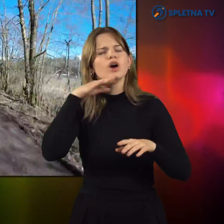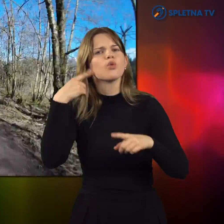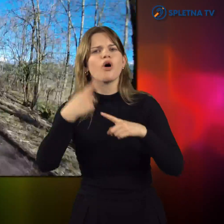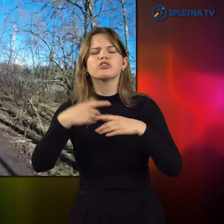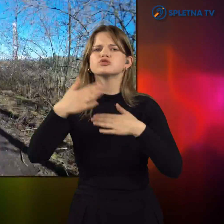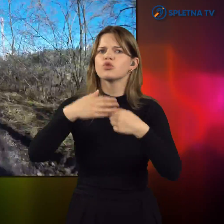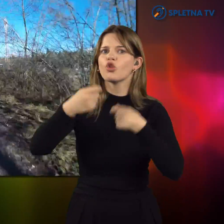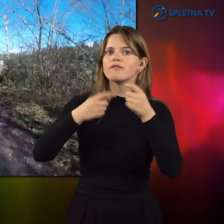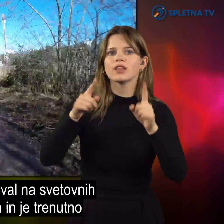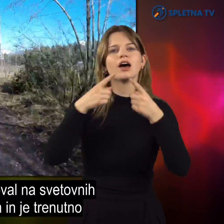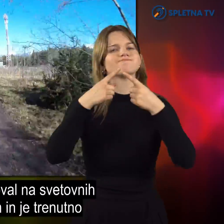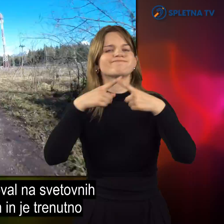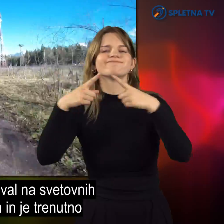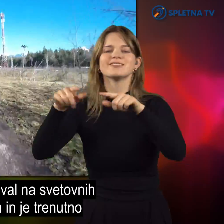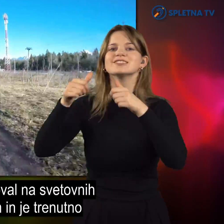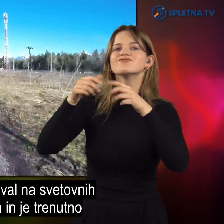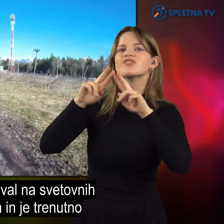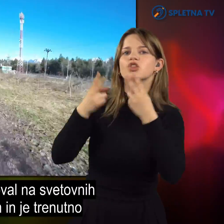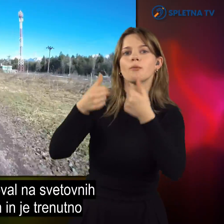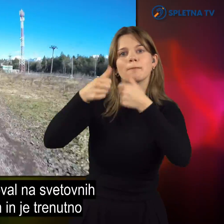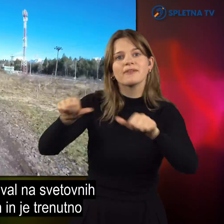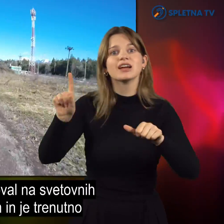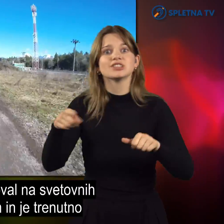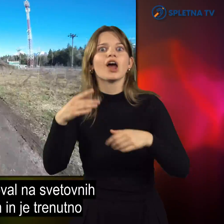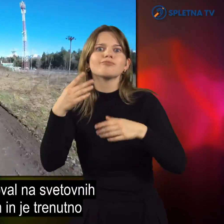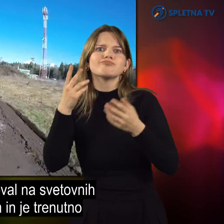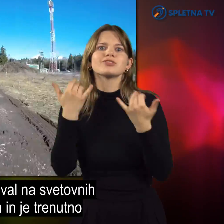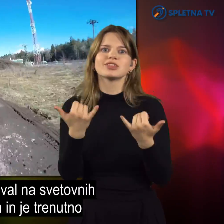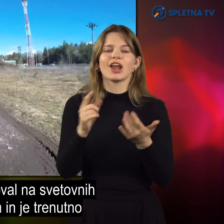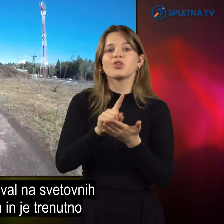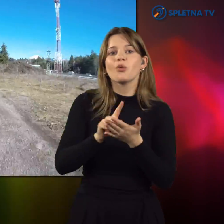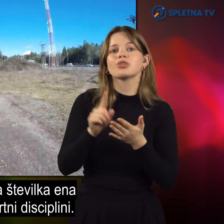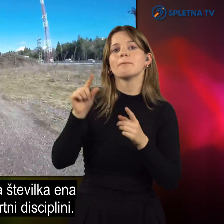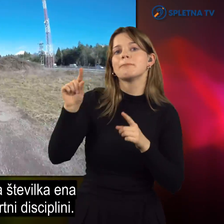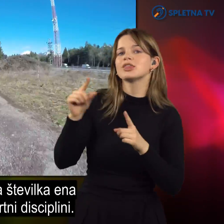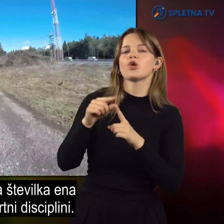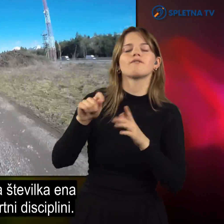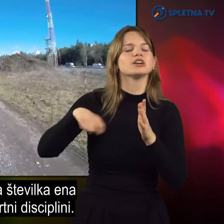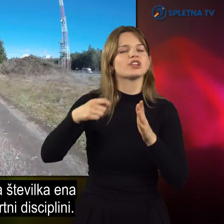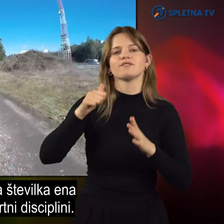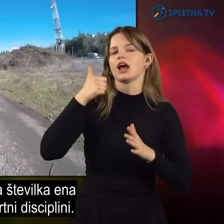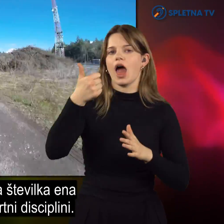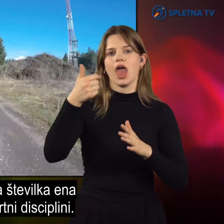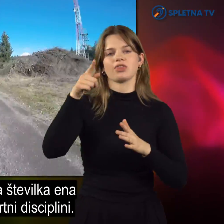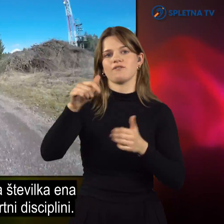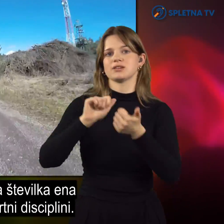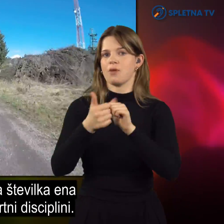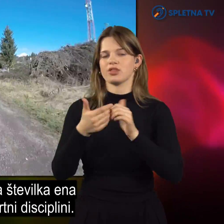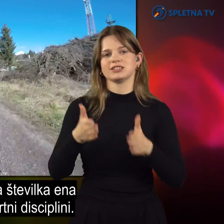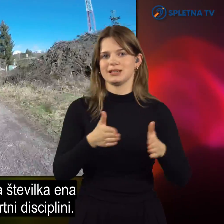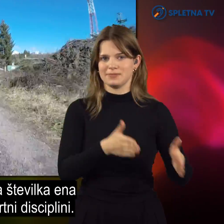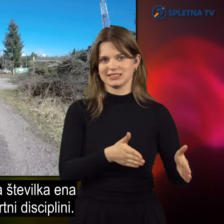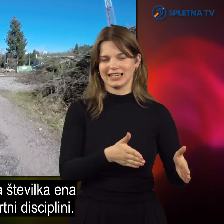skuter-joringu. Že je sodeloval na svetovnih prvenstvih in je trenutno Patrikova številka 1 v tej